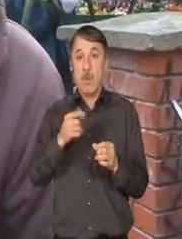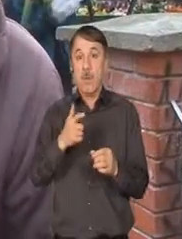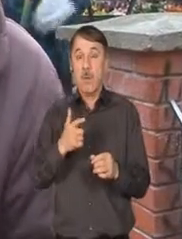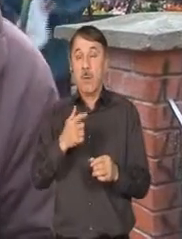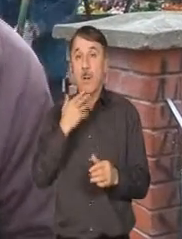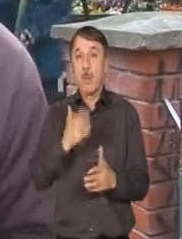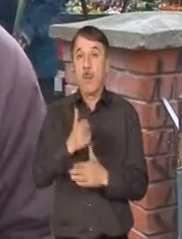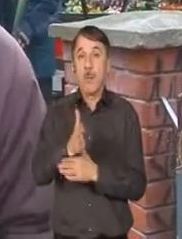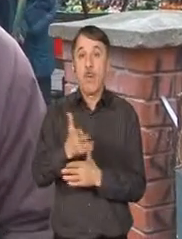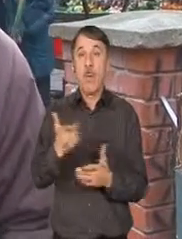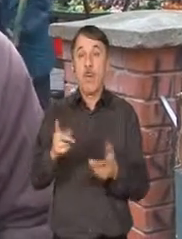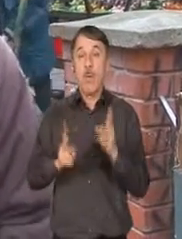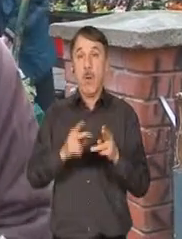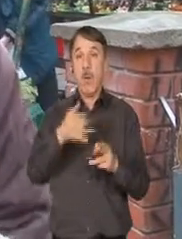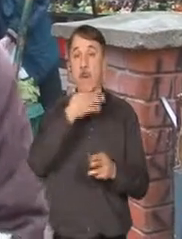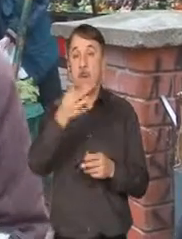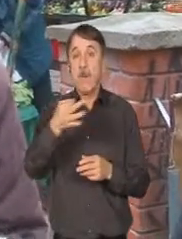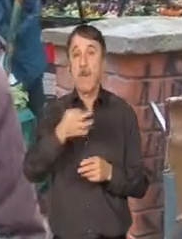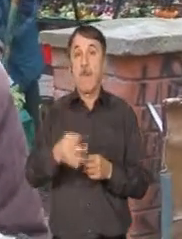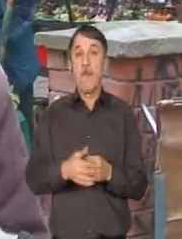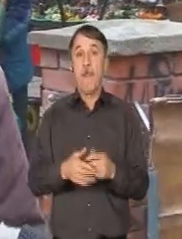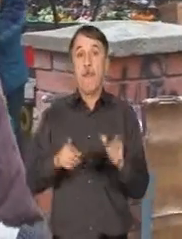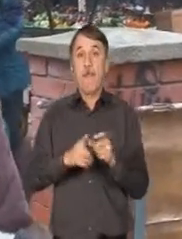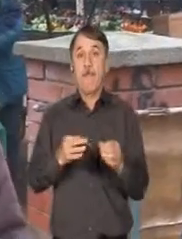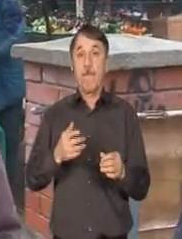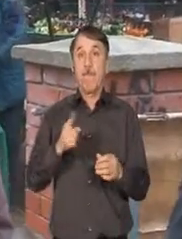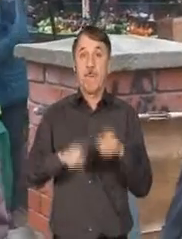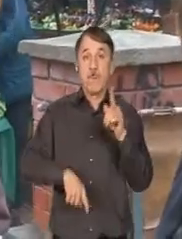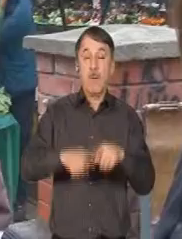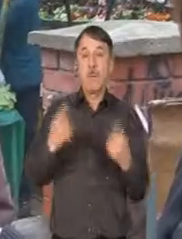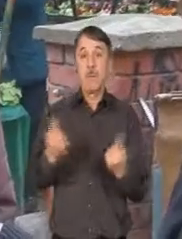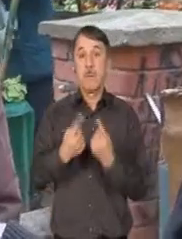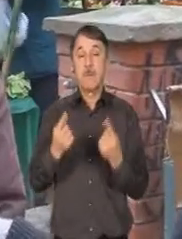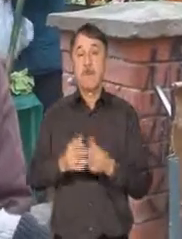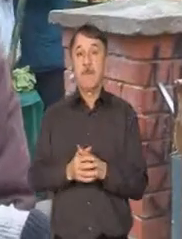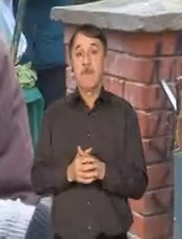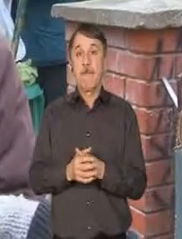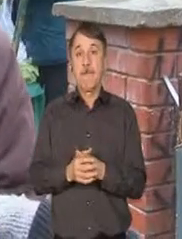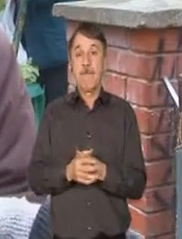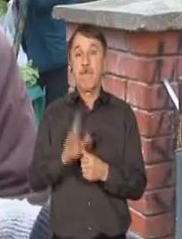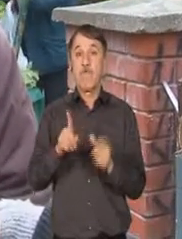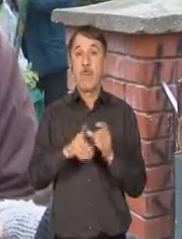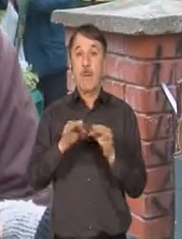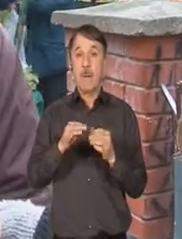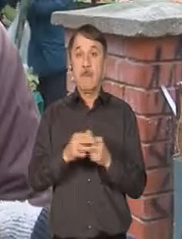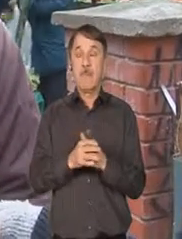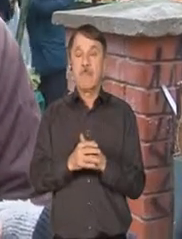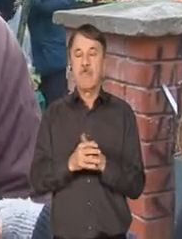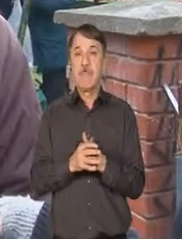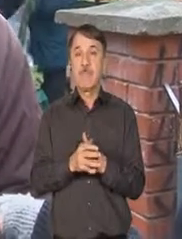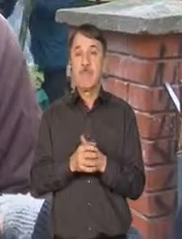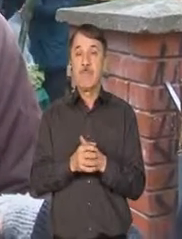krenula da kupim jabuke, išla menjala čarape, neki dan kupila pa male, pa mi sad žena zamenula za... Tako da